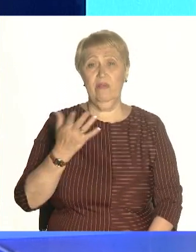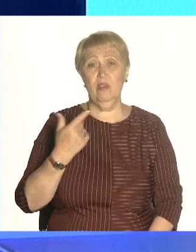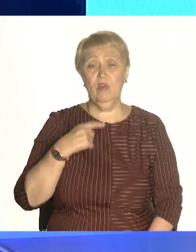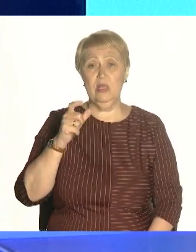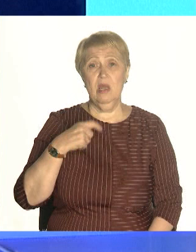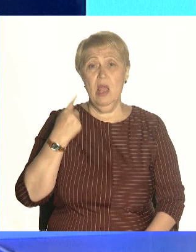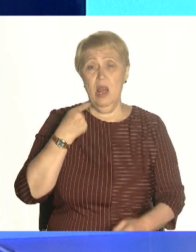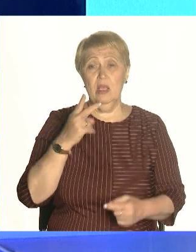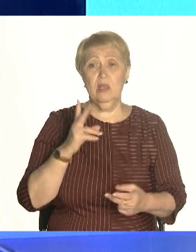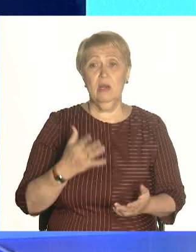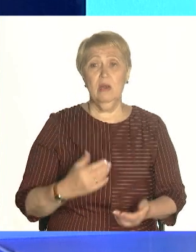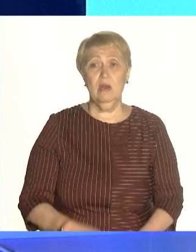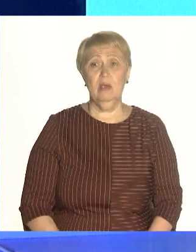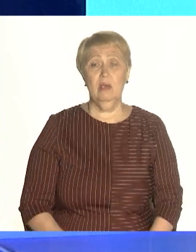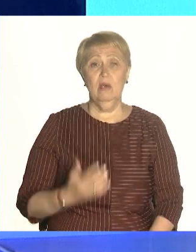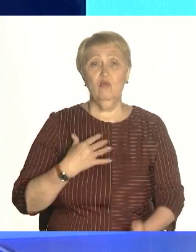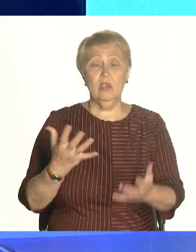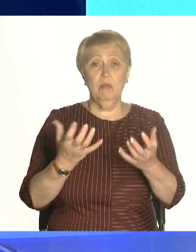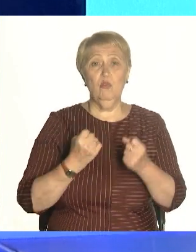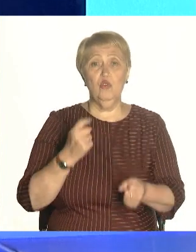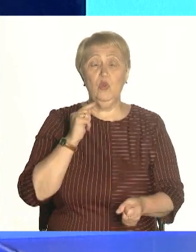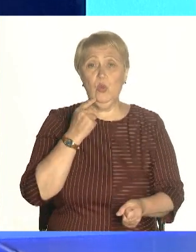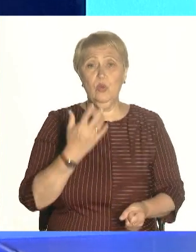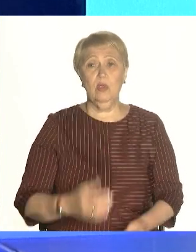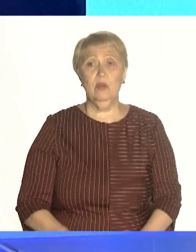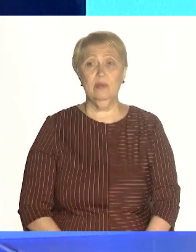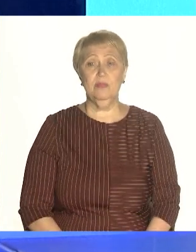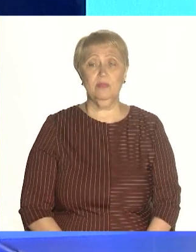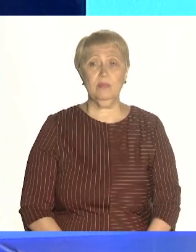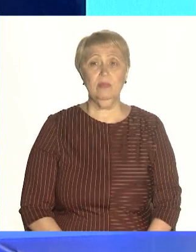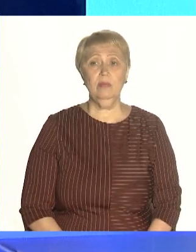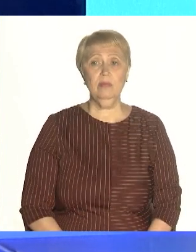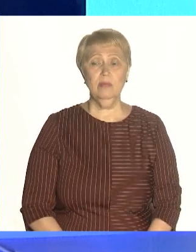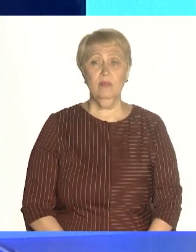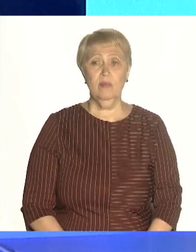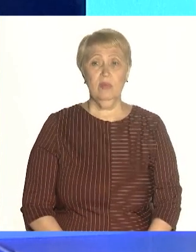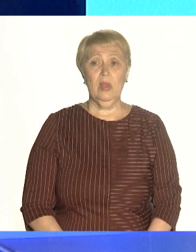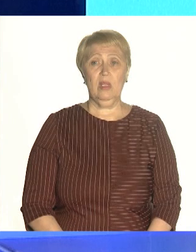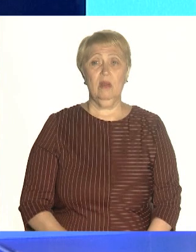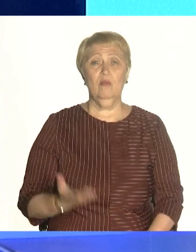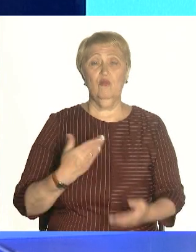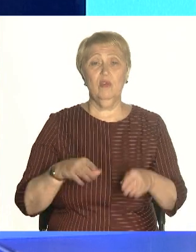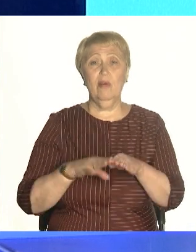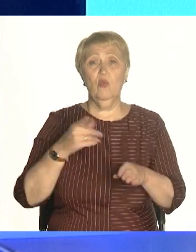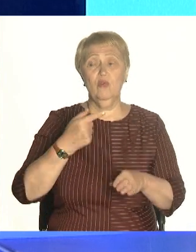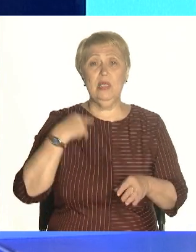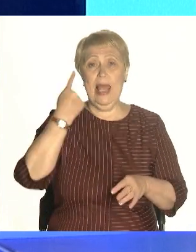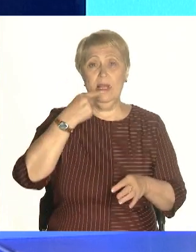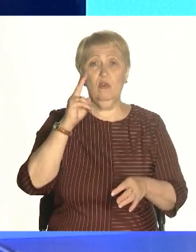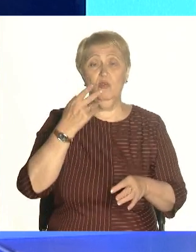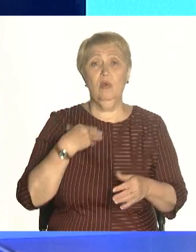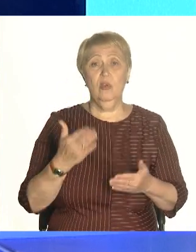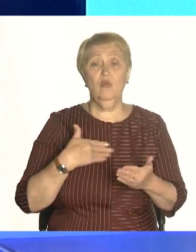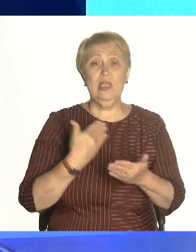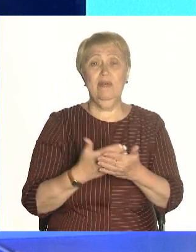значит, получить его данные у либо провайдера, либо у того лица, значит, кто является